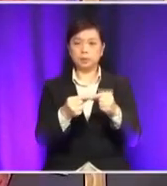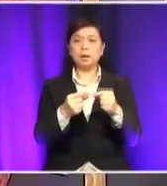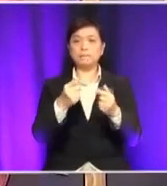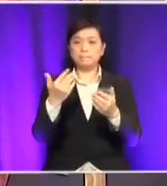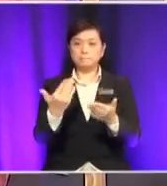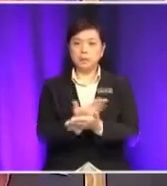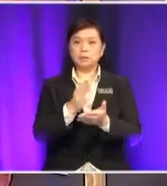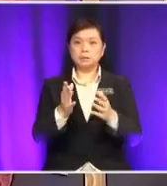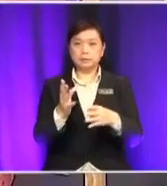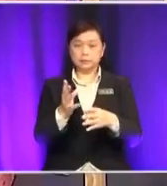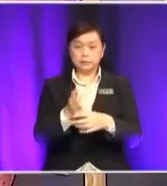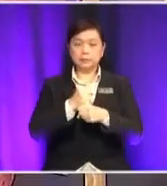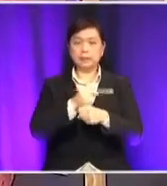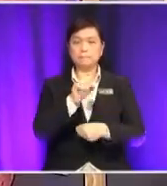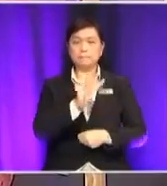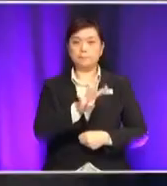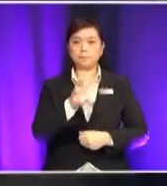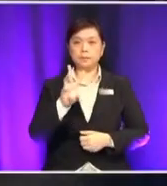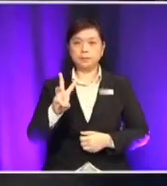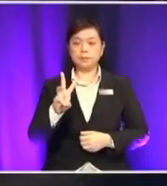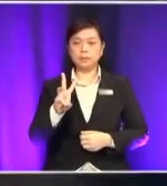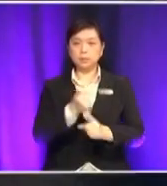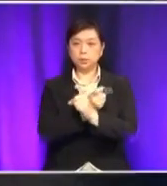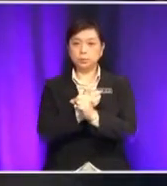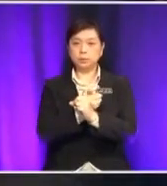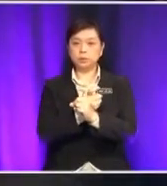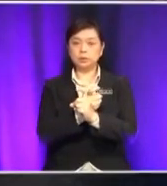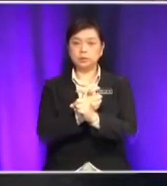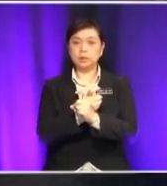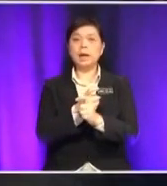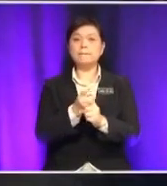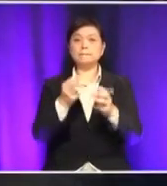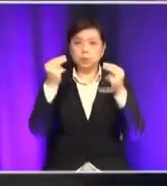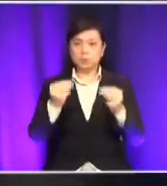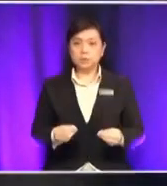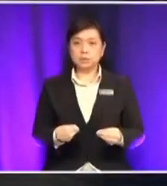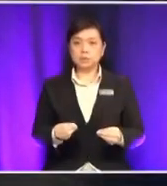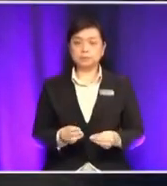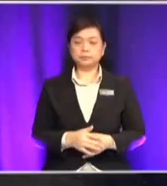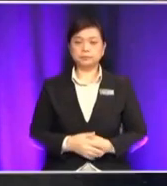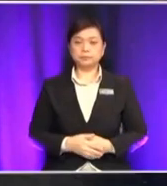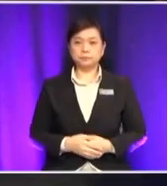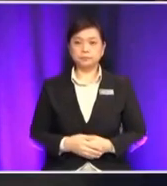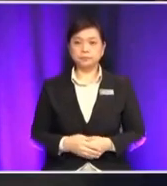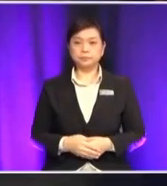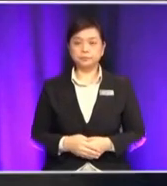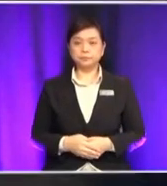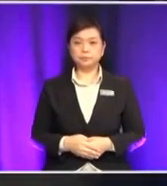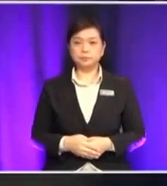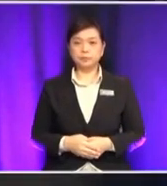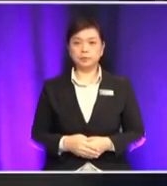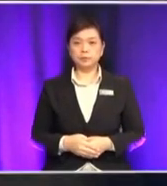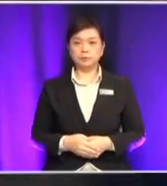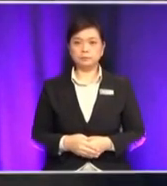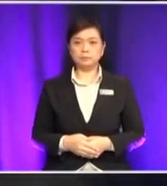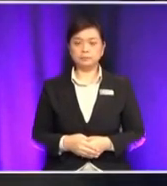kromosom yaitu kromosom manusia itu sebabnya mereka kata sentiasa dikekalkan dari satu generasi ke